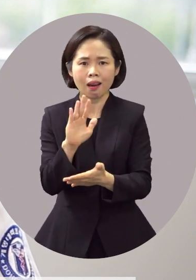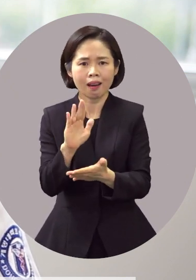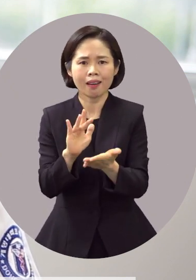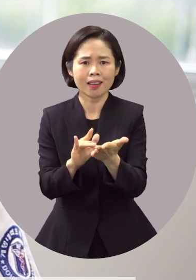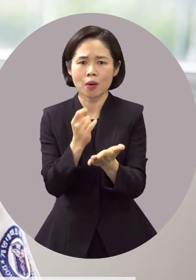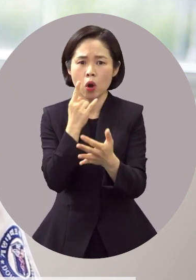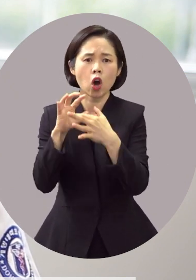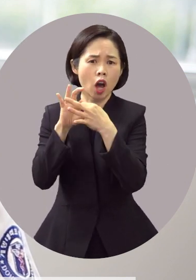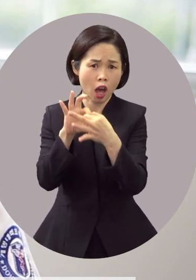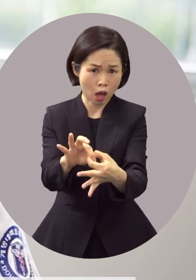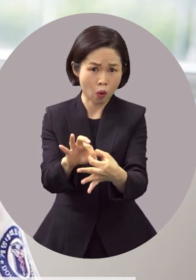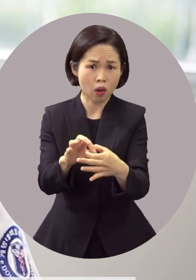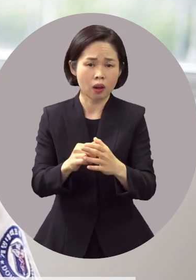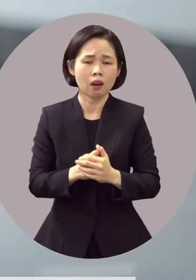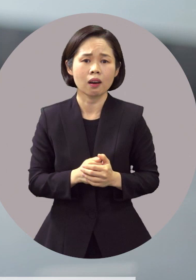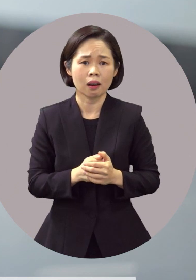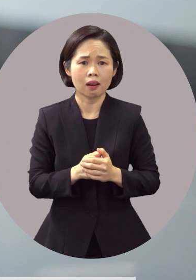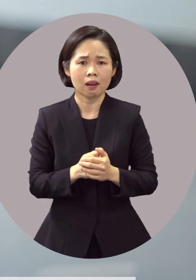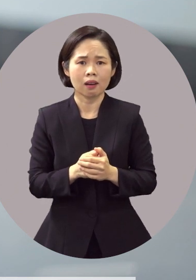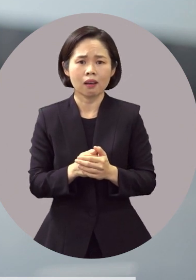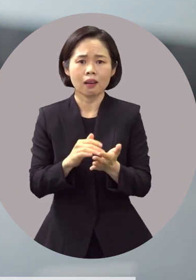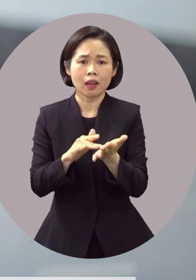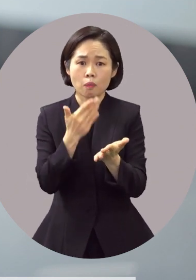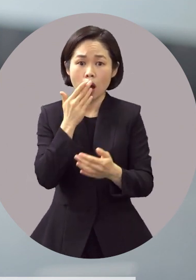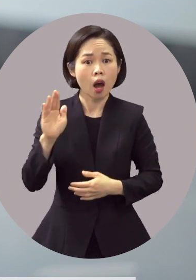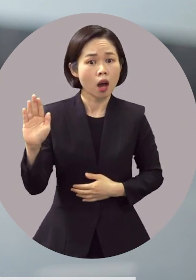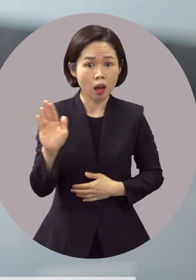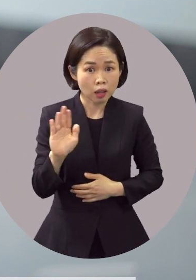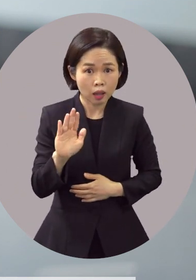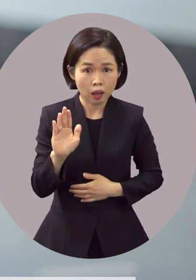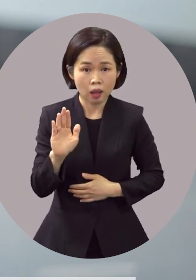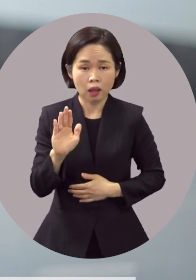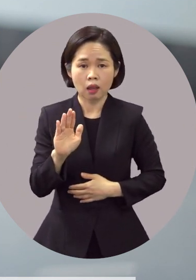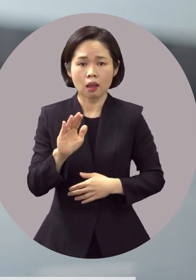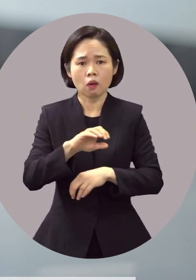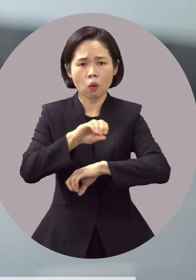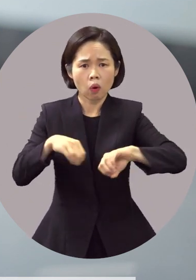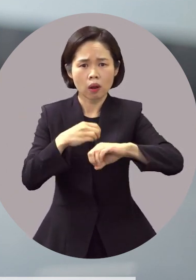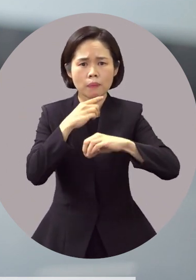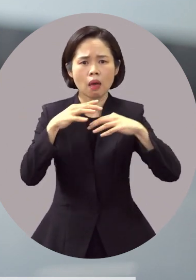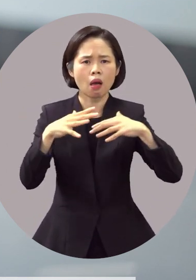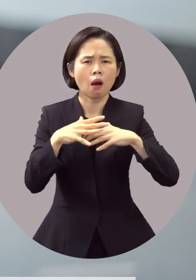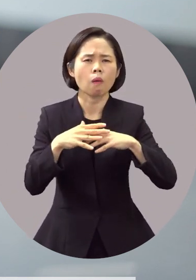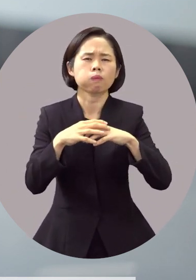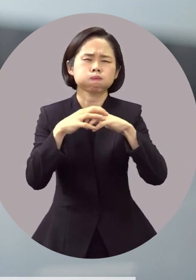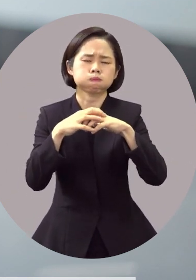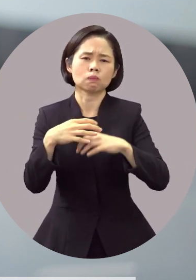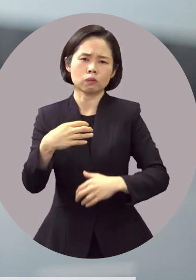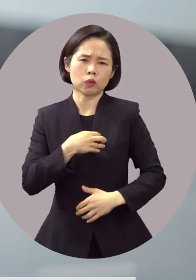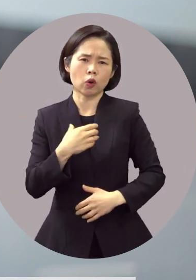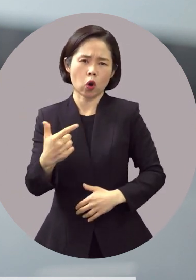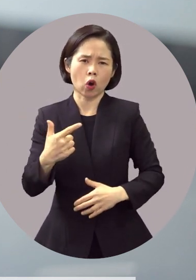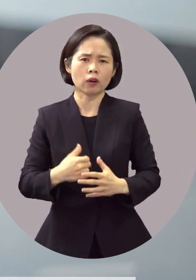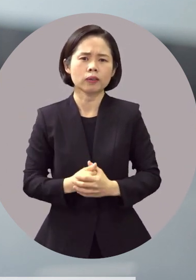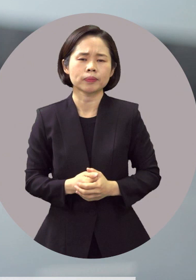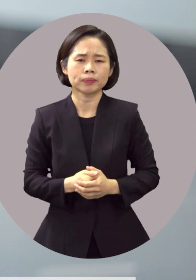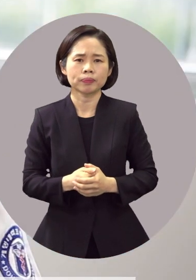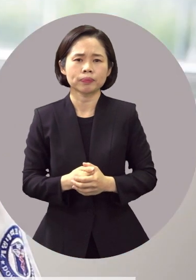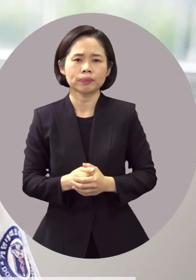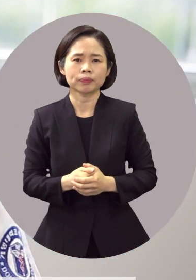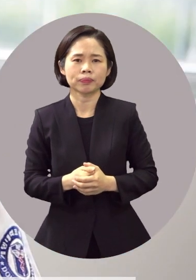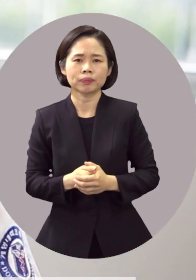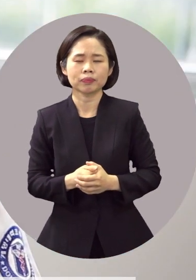중인 약제를 중단할 필요는 없습니다. 오히려 약제를 중단할 경우 혈전증과 같은 문제를 야기할 확률이 더